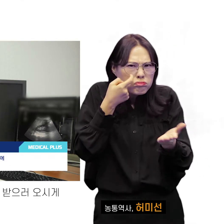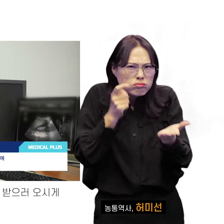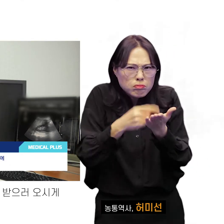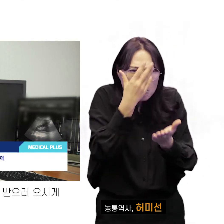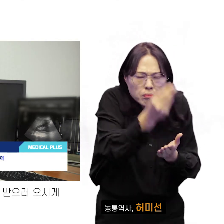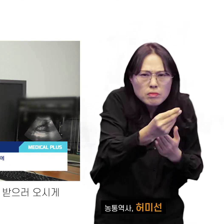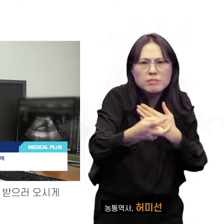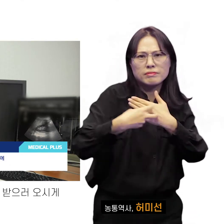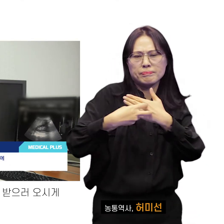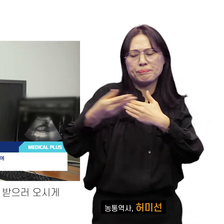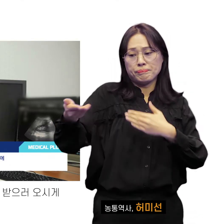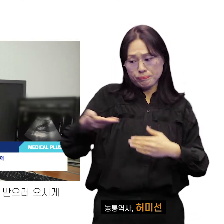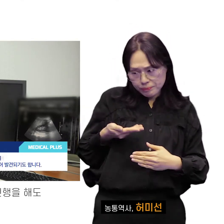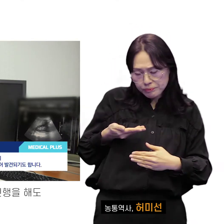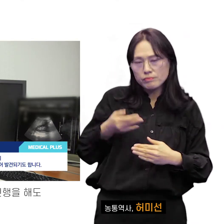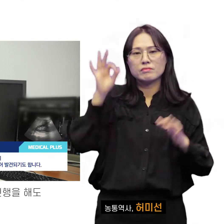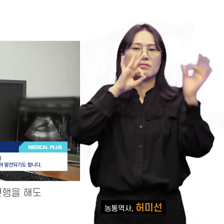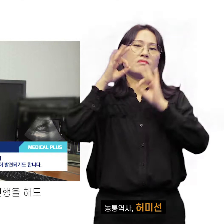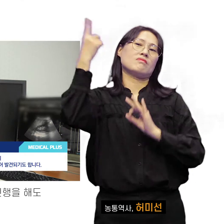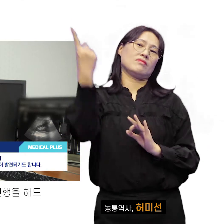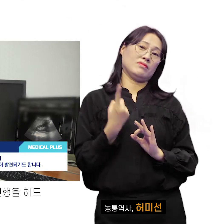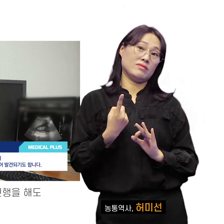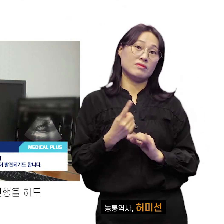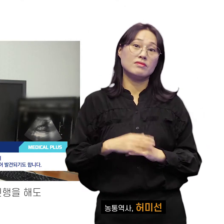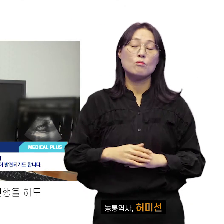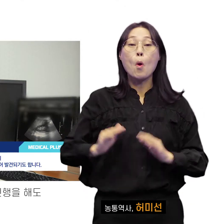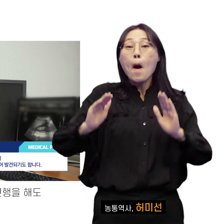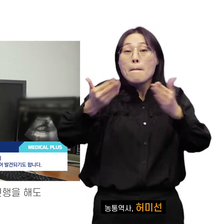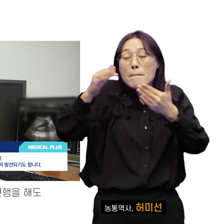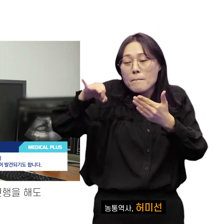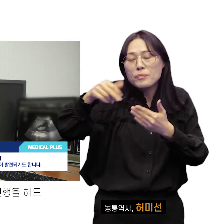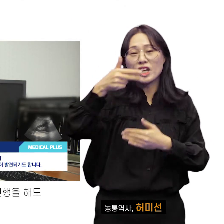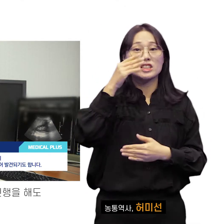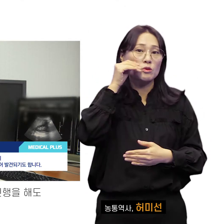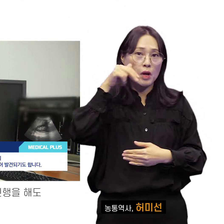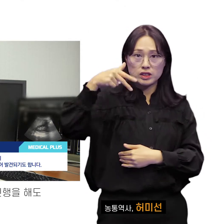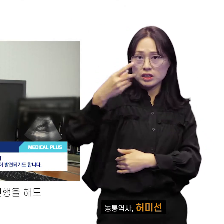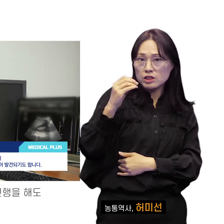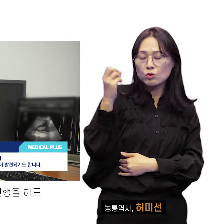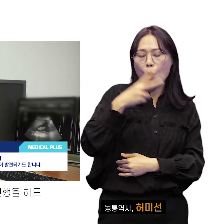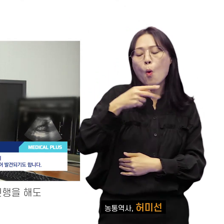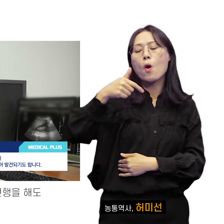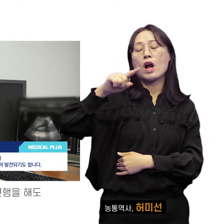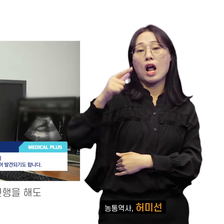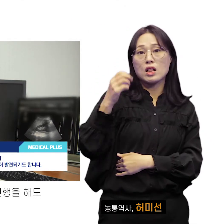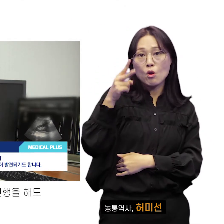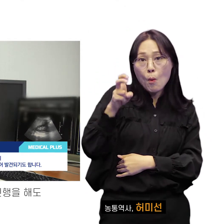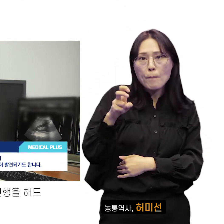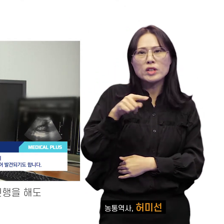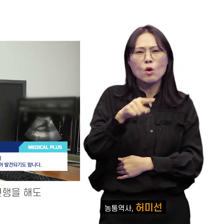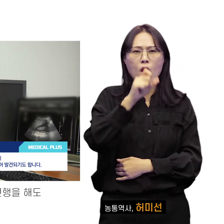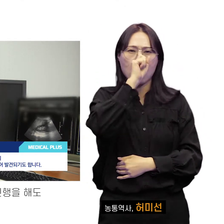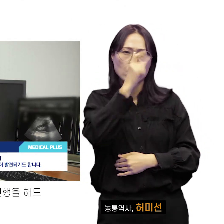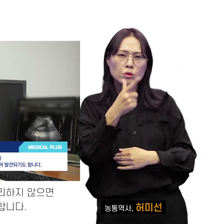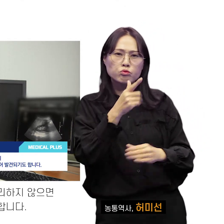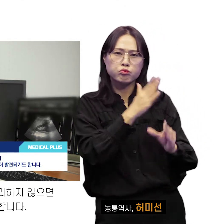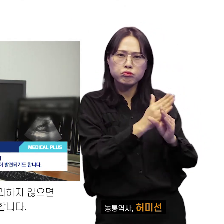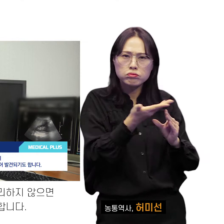진료를 받으러 오시게 됩니다. 단순 지방증은 물론 지방간염으로 진행을 해도 특별한 증상이 없기